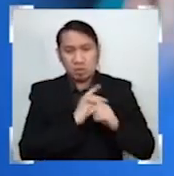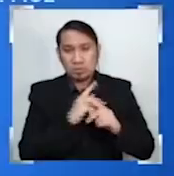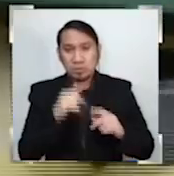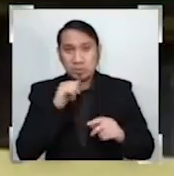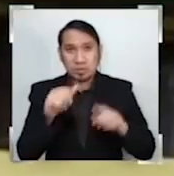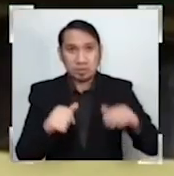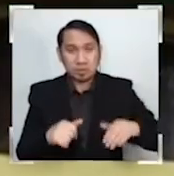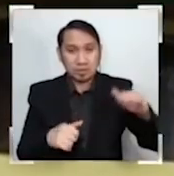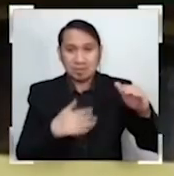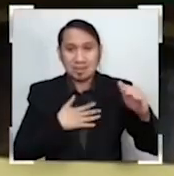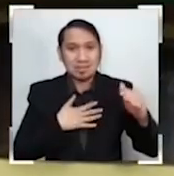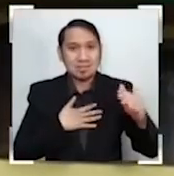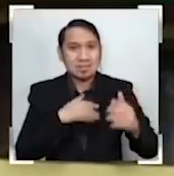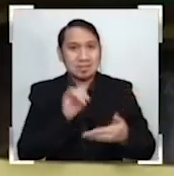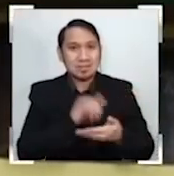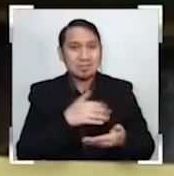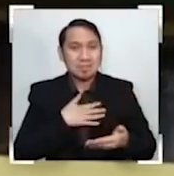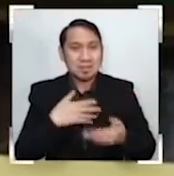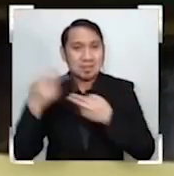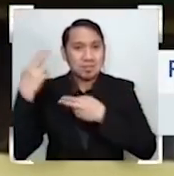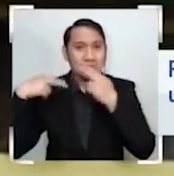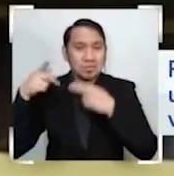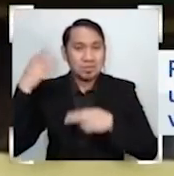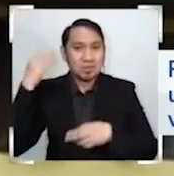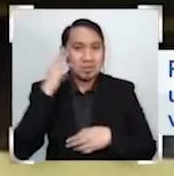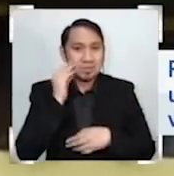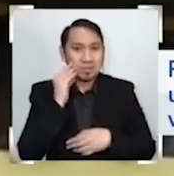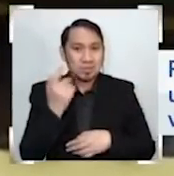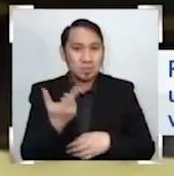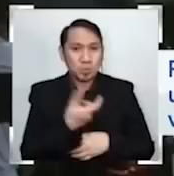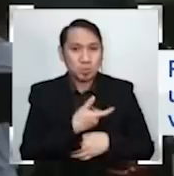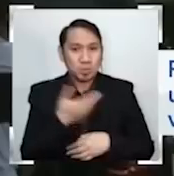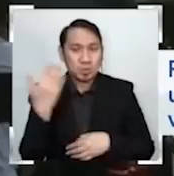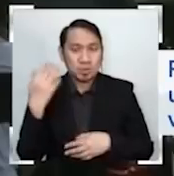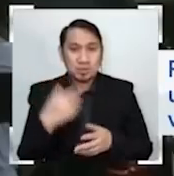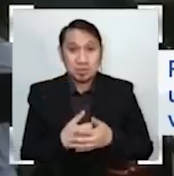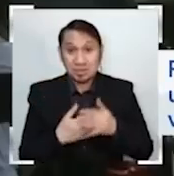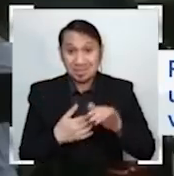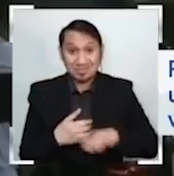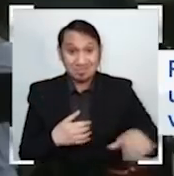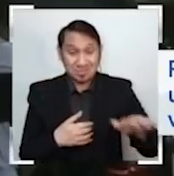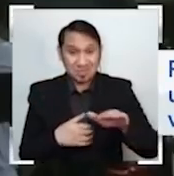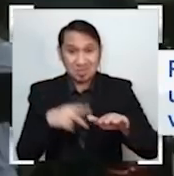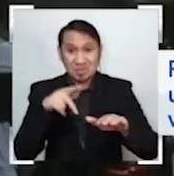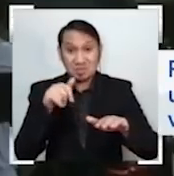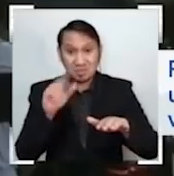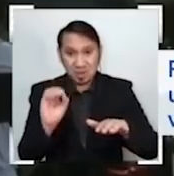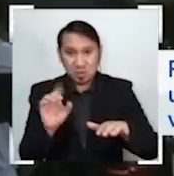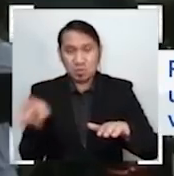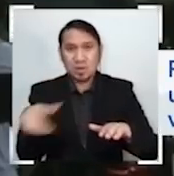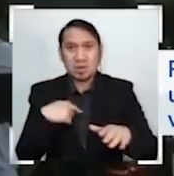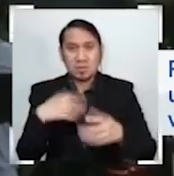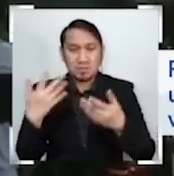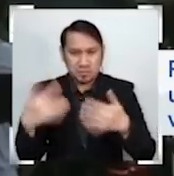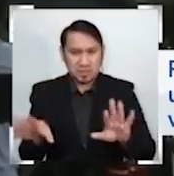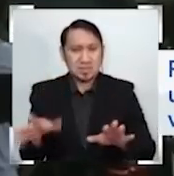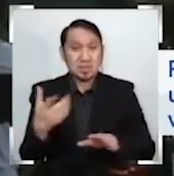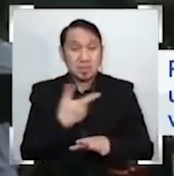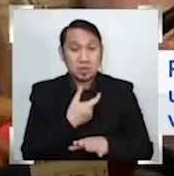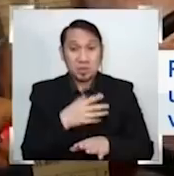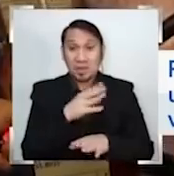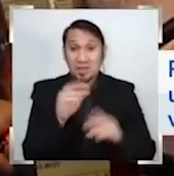history ko. 91% daw ng mga kawani sa PAO, PAO ang bakunado na kasama ang kanyang close-in security, maging kanyang mga